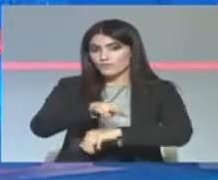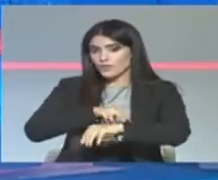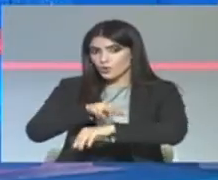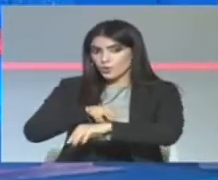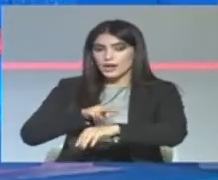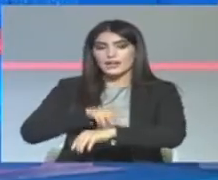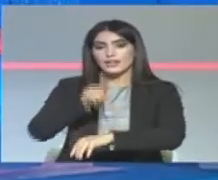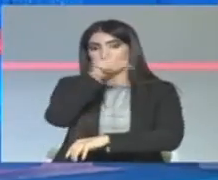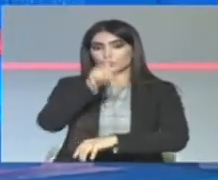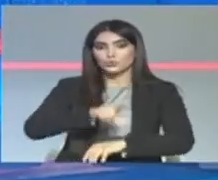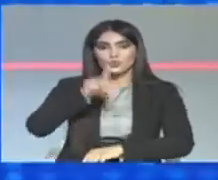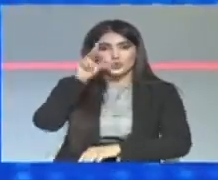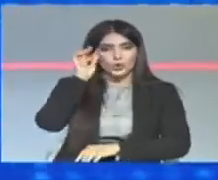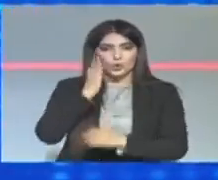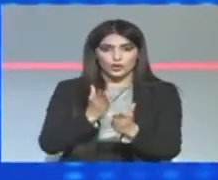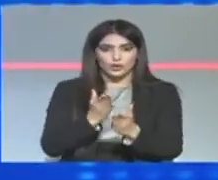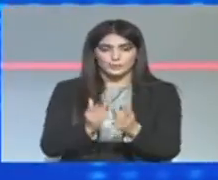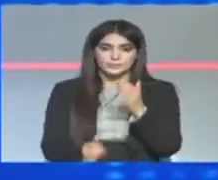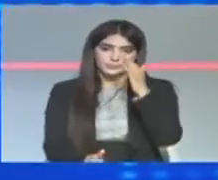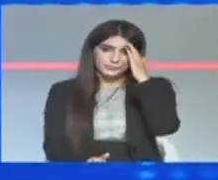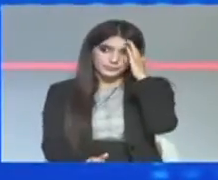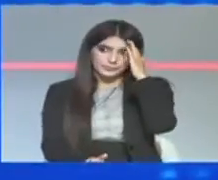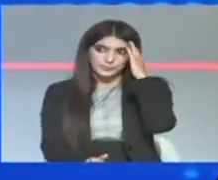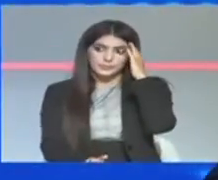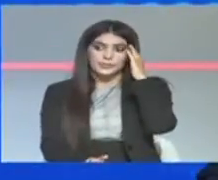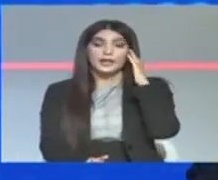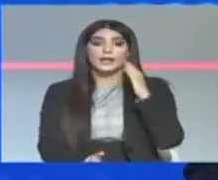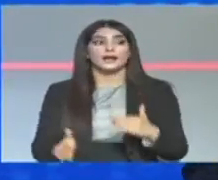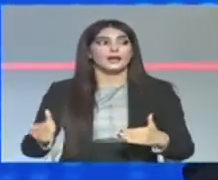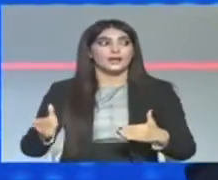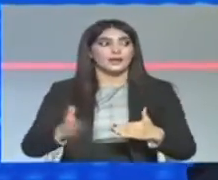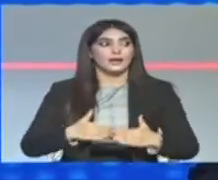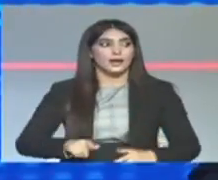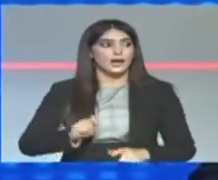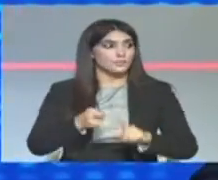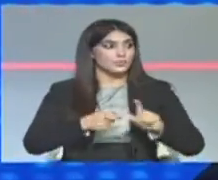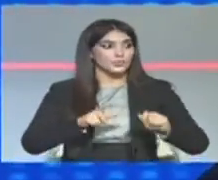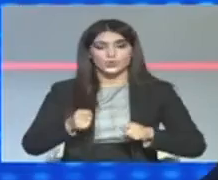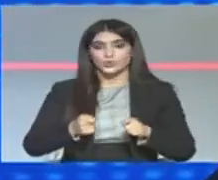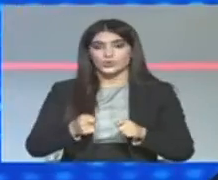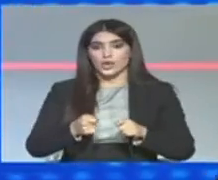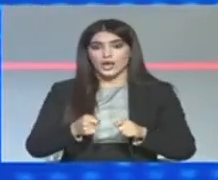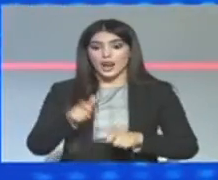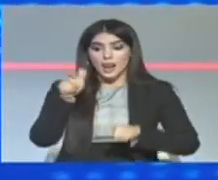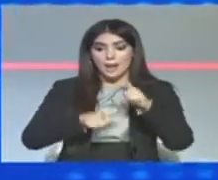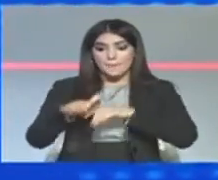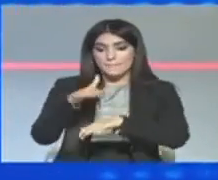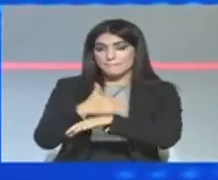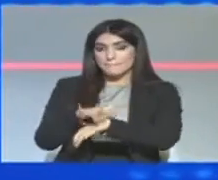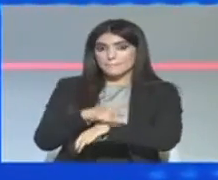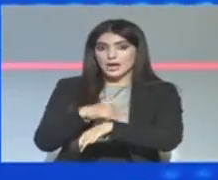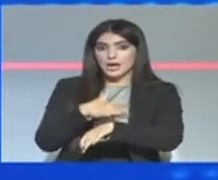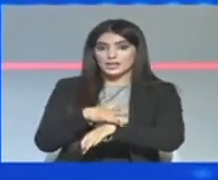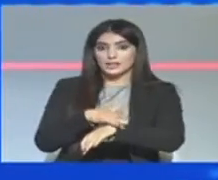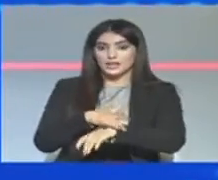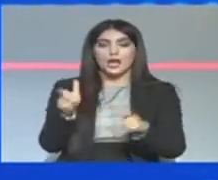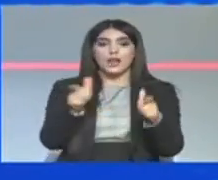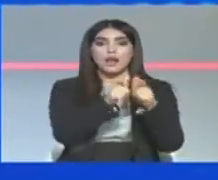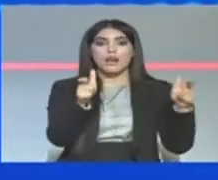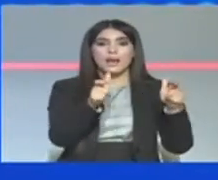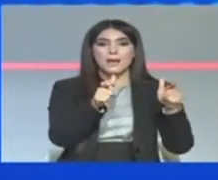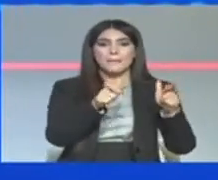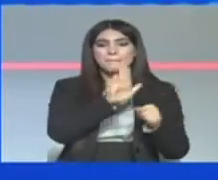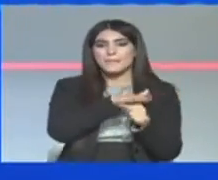قرب الجمهوريه اغلقت مجموعه من الشباب العاطلين عن العمل منا في هذا المجمع الكيميائيه بس